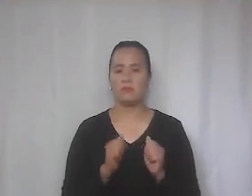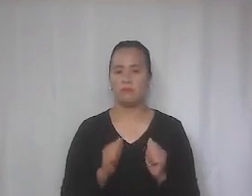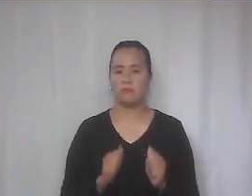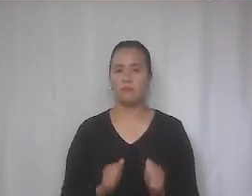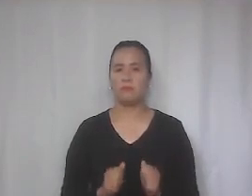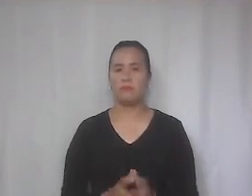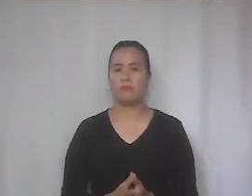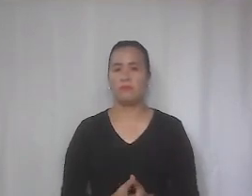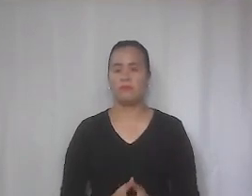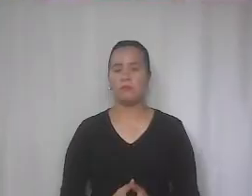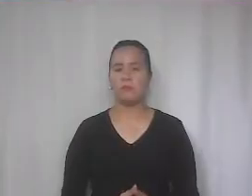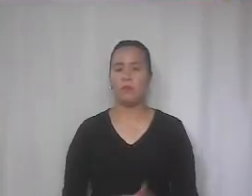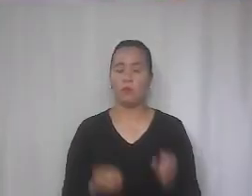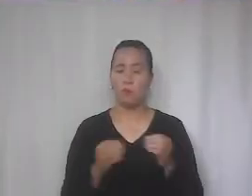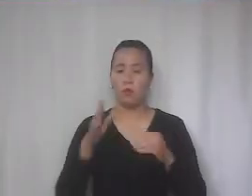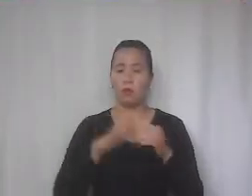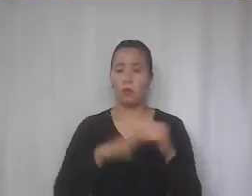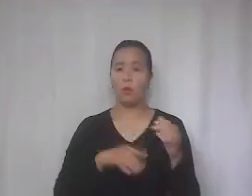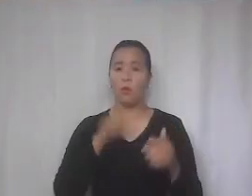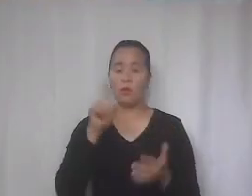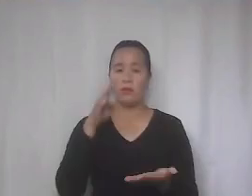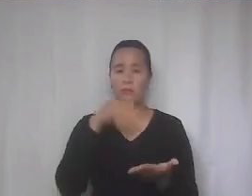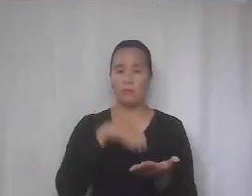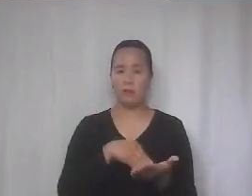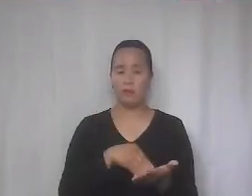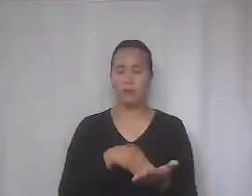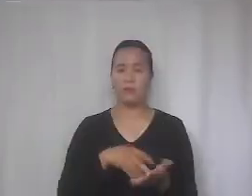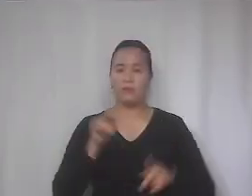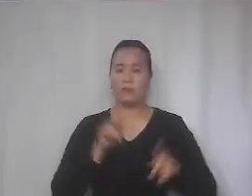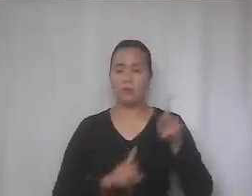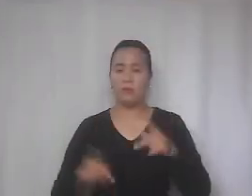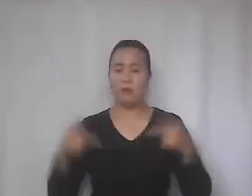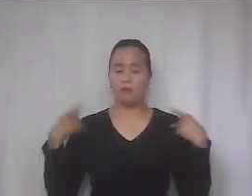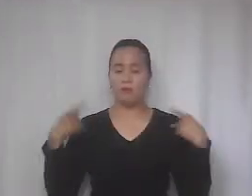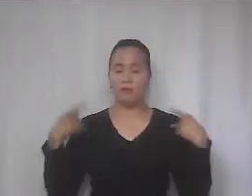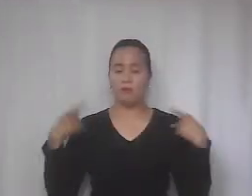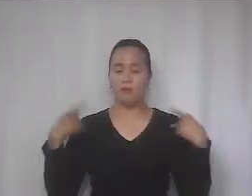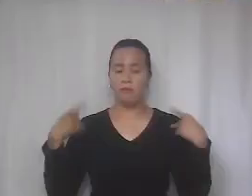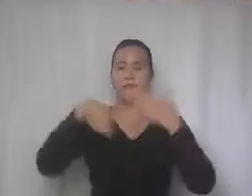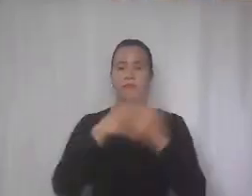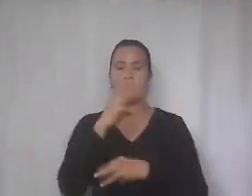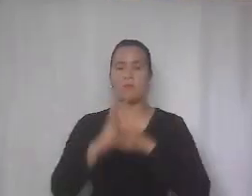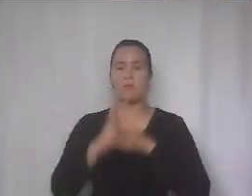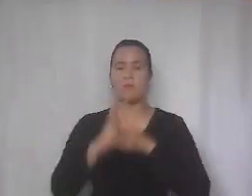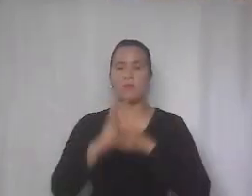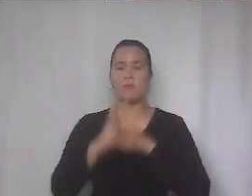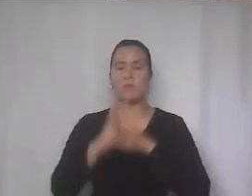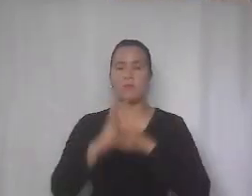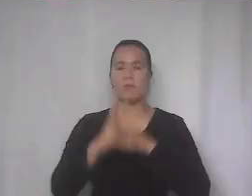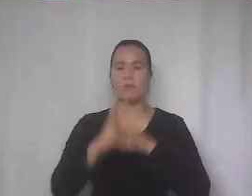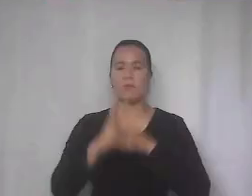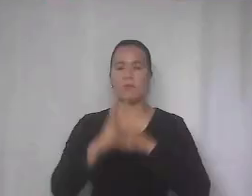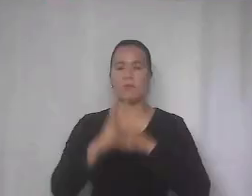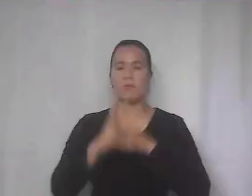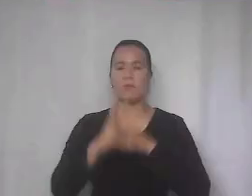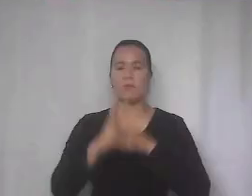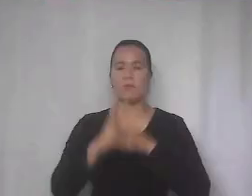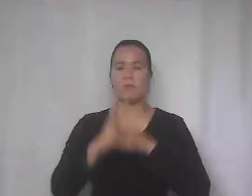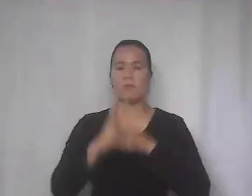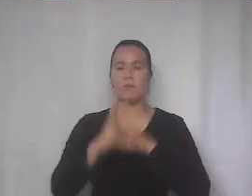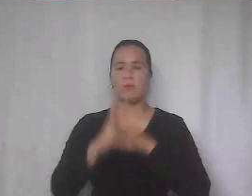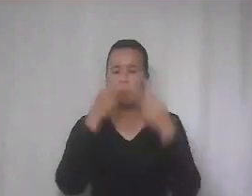More than 1 billion people have a disability around the world. And while some disabilities are visibly apparent, others are